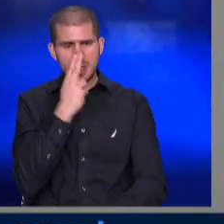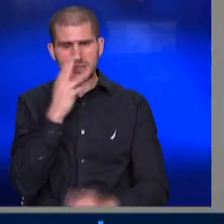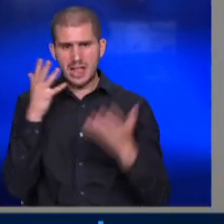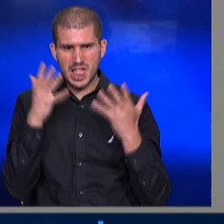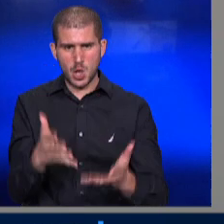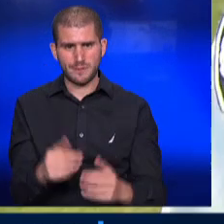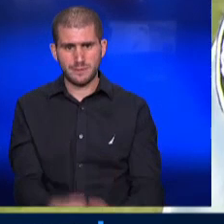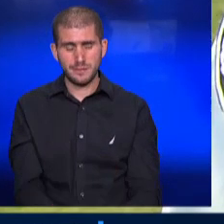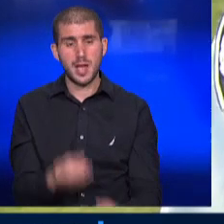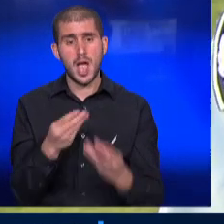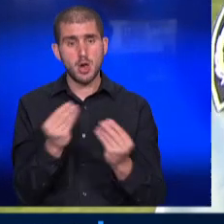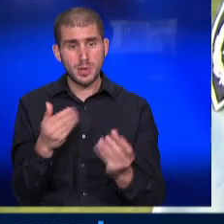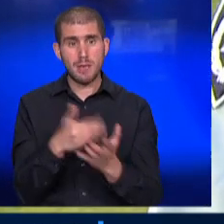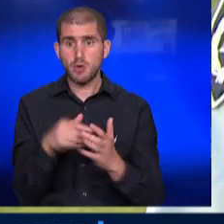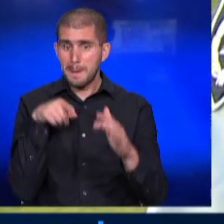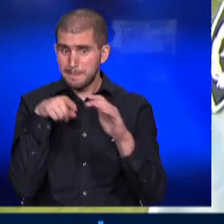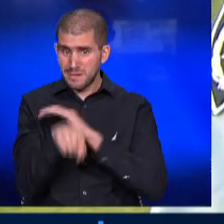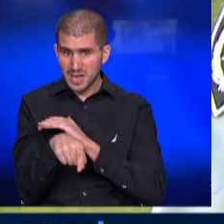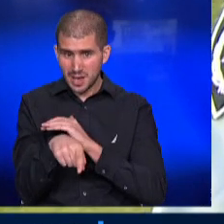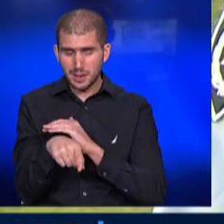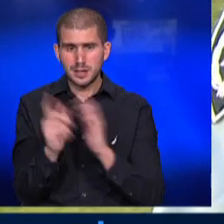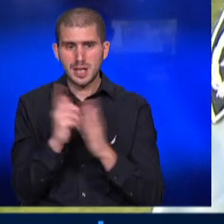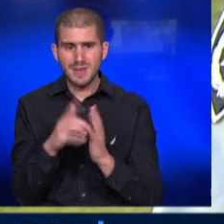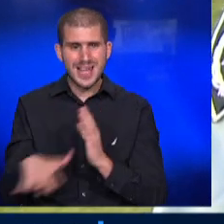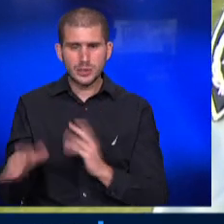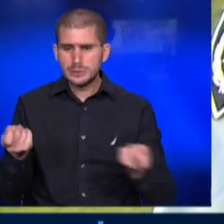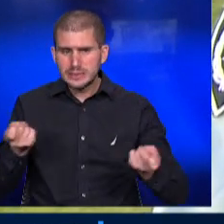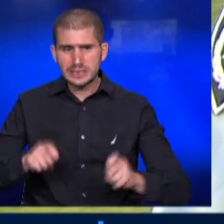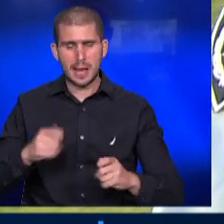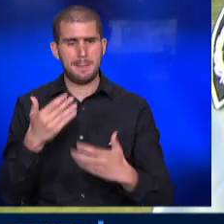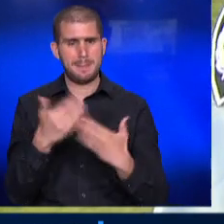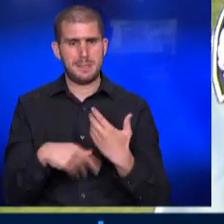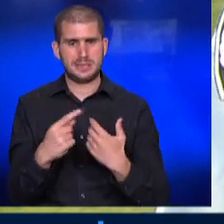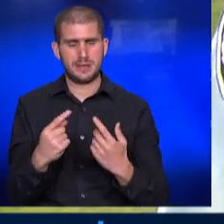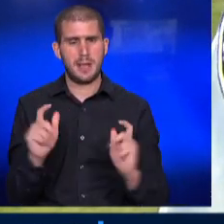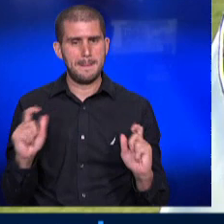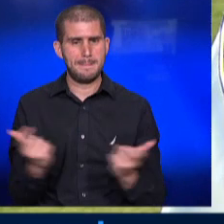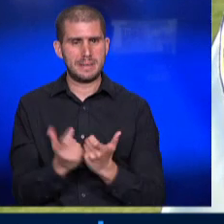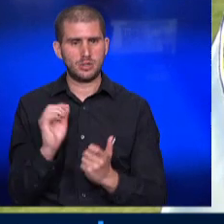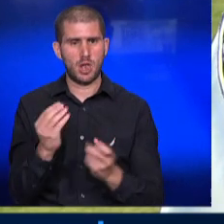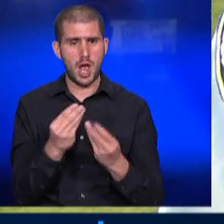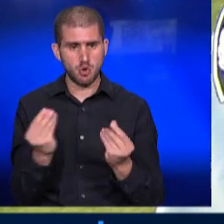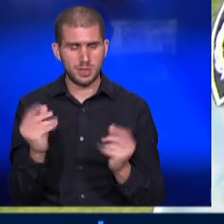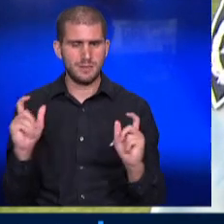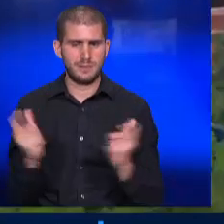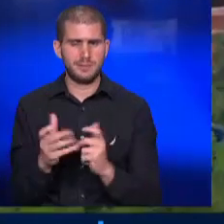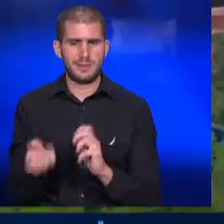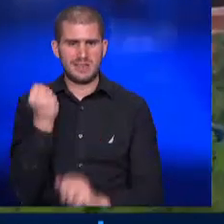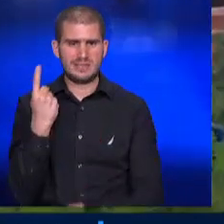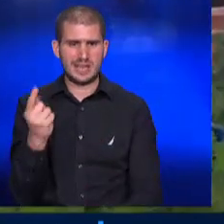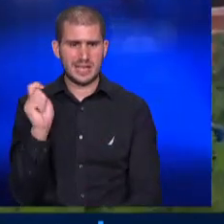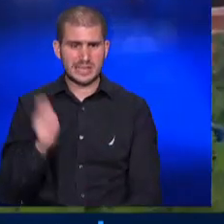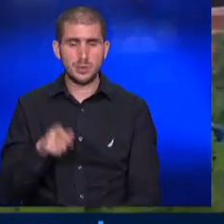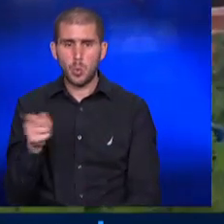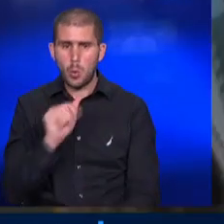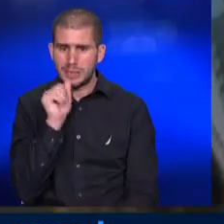אותו. החשוד המשיך בבריחה. סגירה של האזור כולו הובילה בסופו של יום למעצר מהיר של החשוד ותפיסה של הגרזן. כנראה